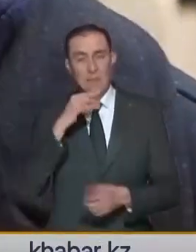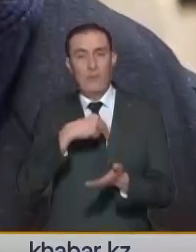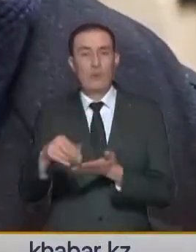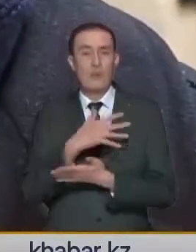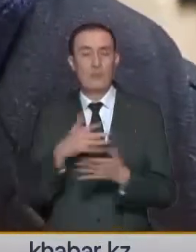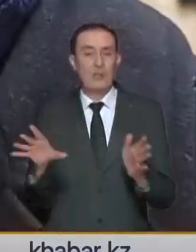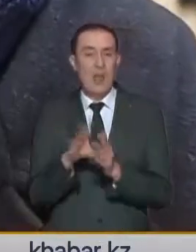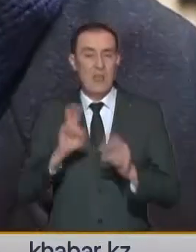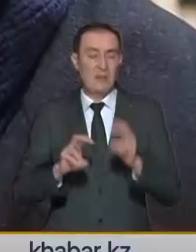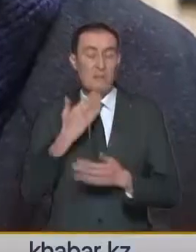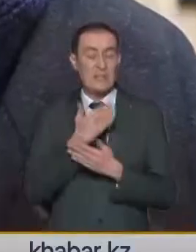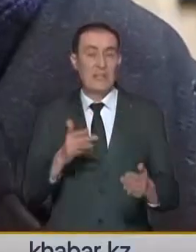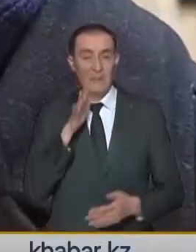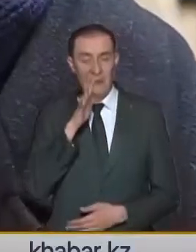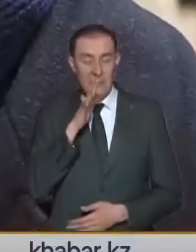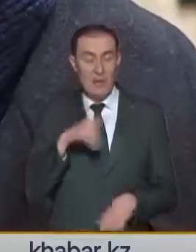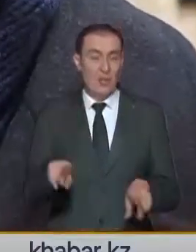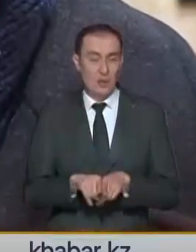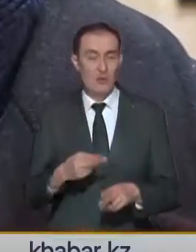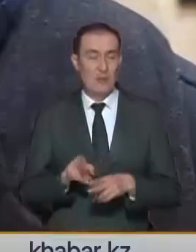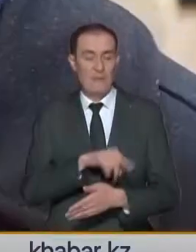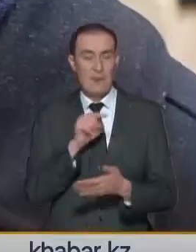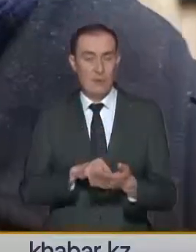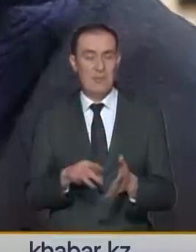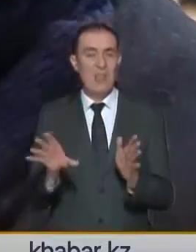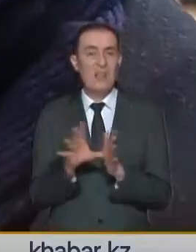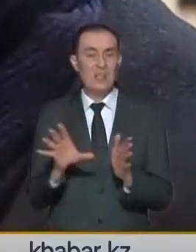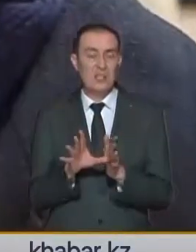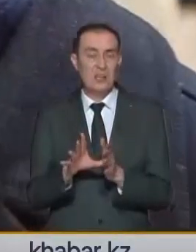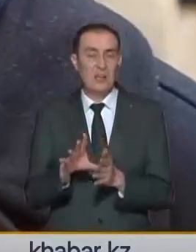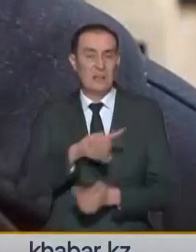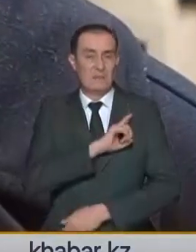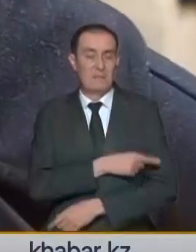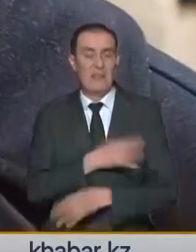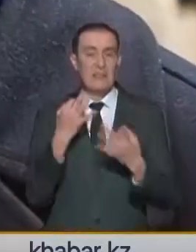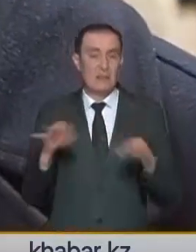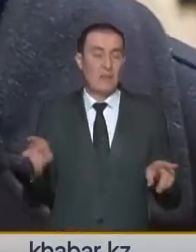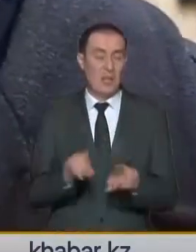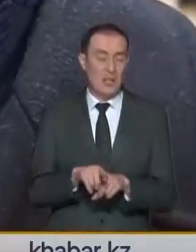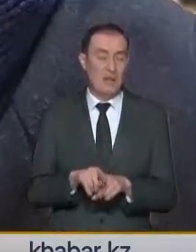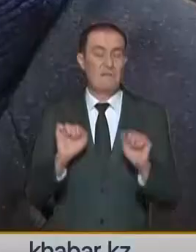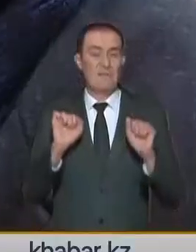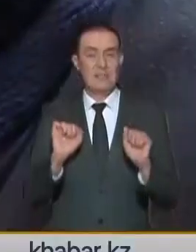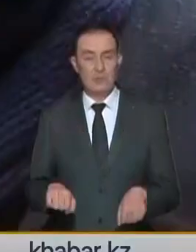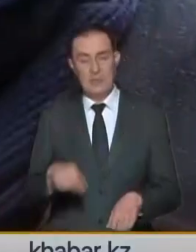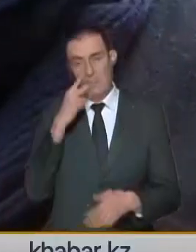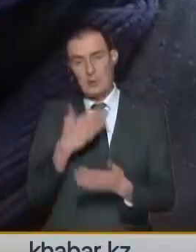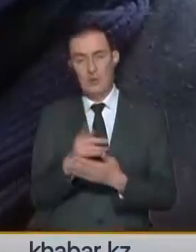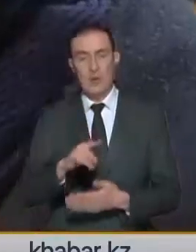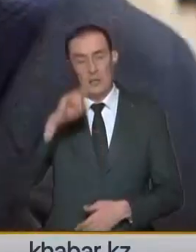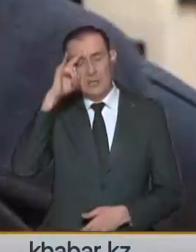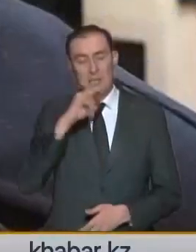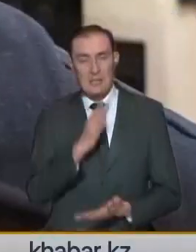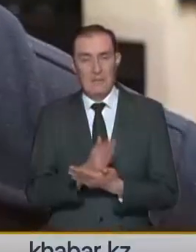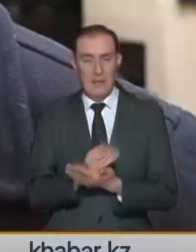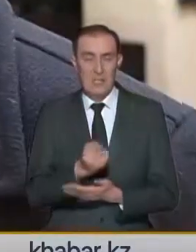больше электроэнергии в последние годы, так что это вопрос энергетической независимости. Но также это возможность показать, что Казахстан